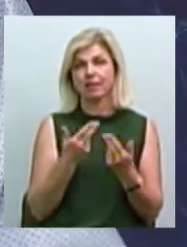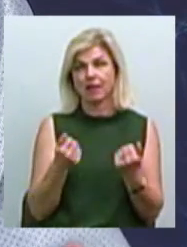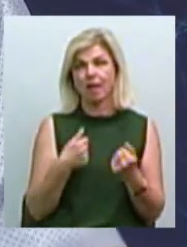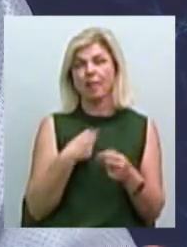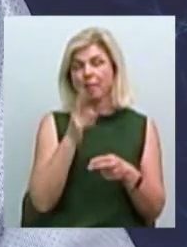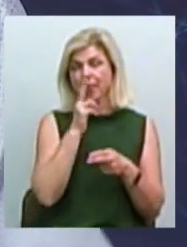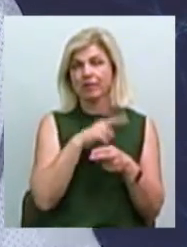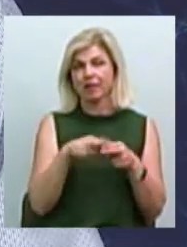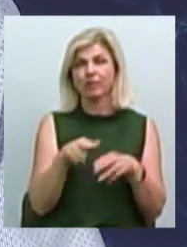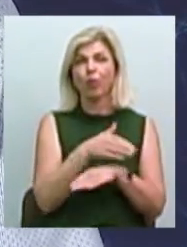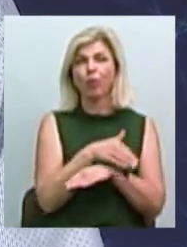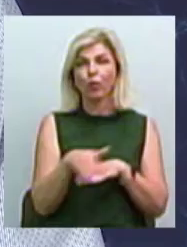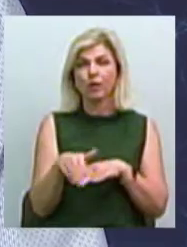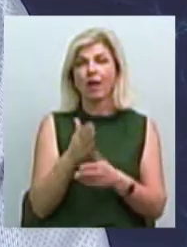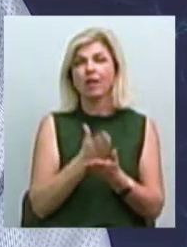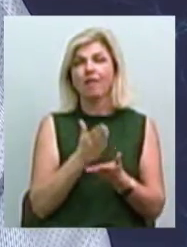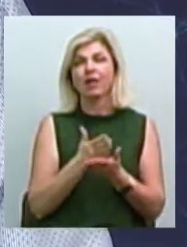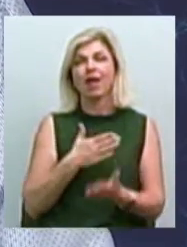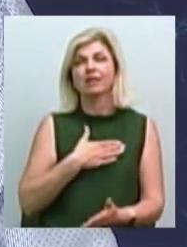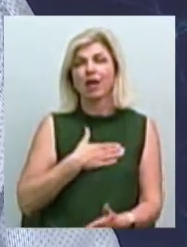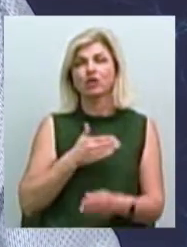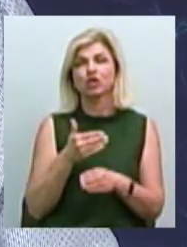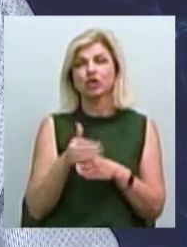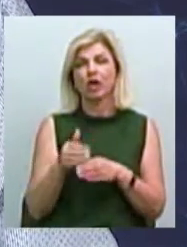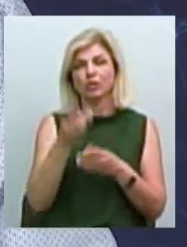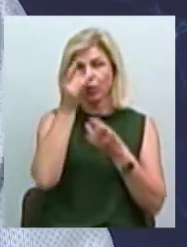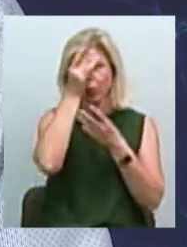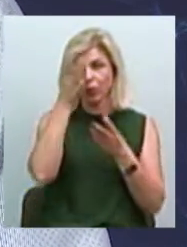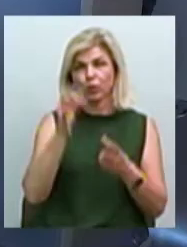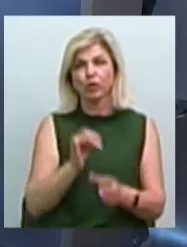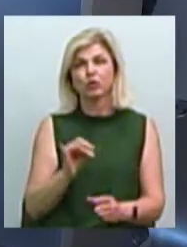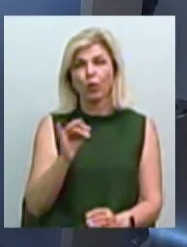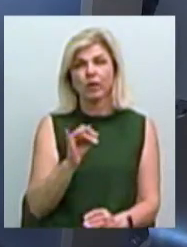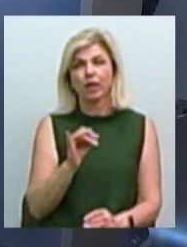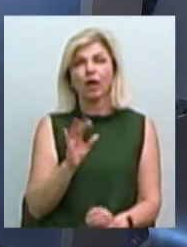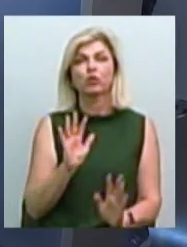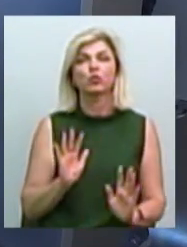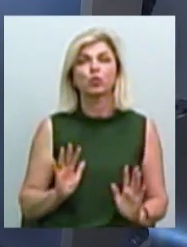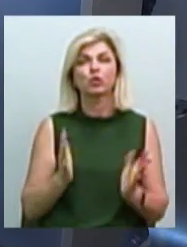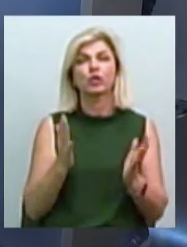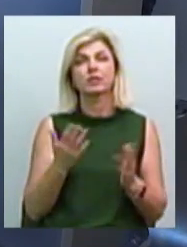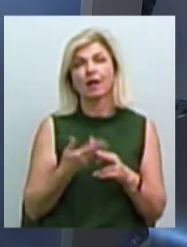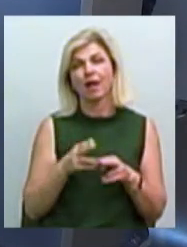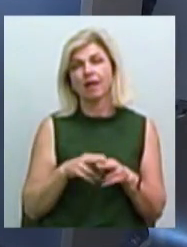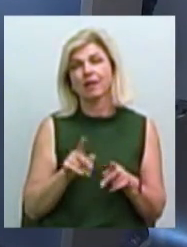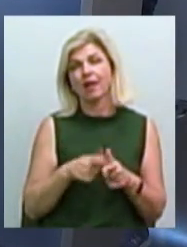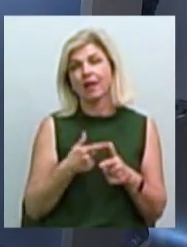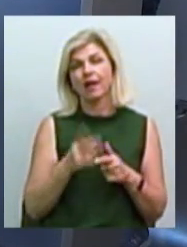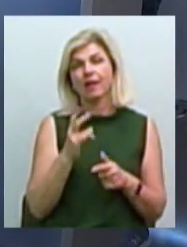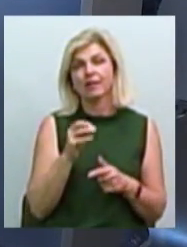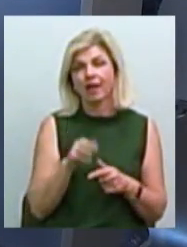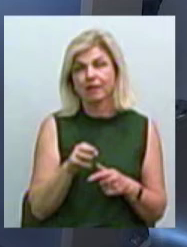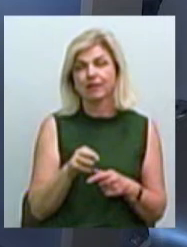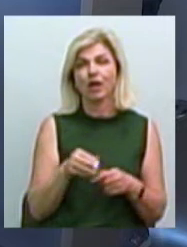является нашим, частью нашей культуры, нашей истории. Случится это или нет? Ну, опять-таки,